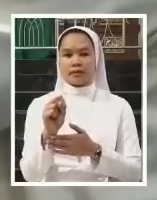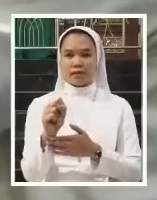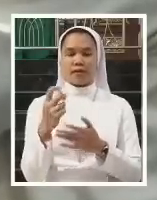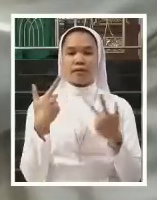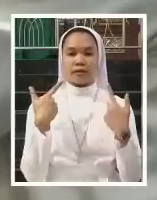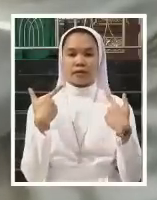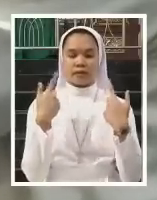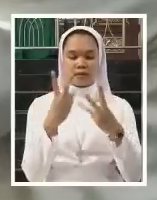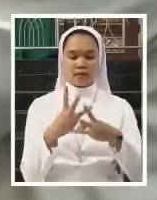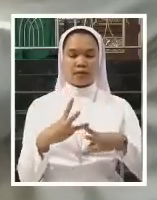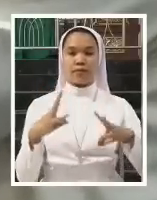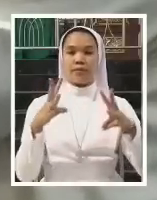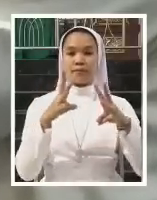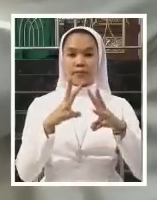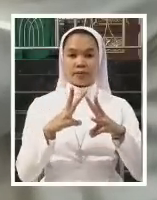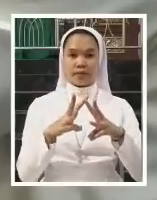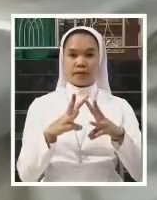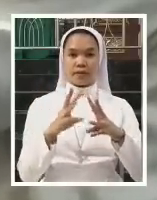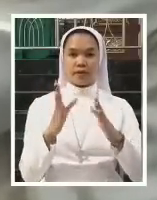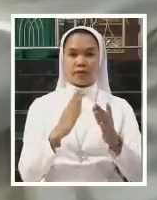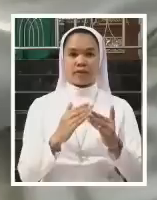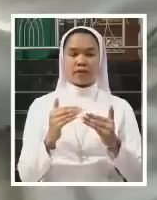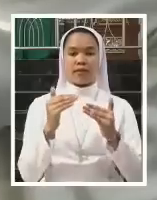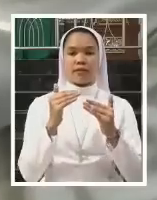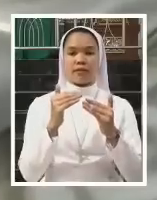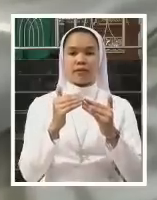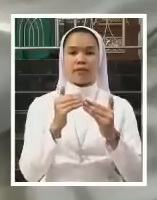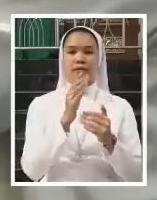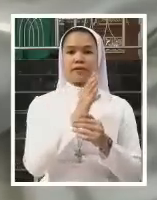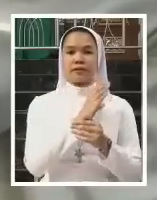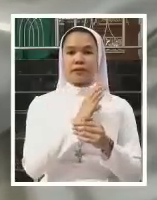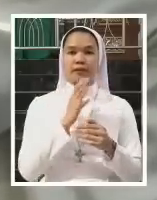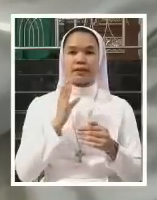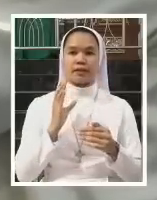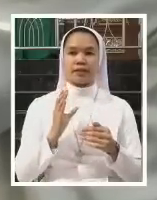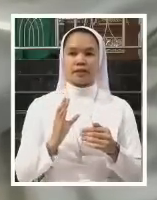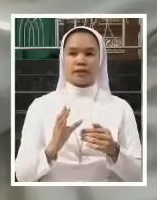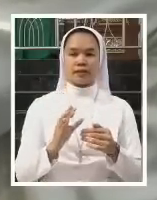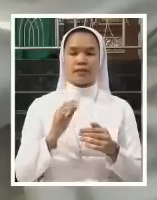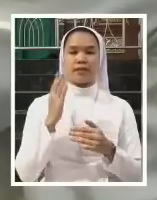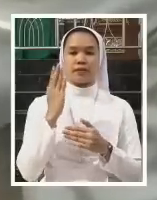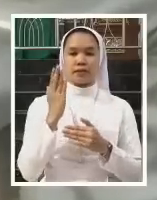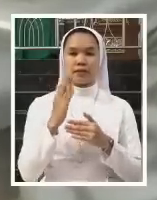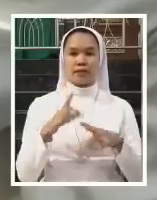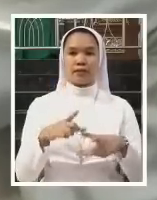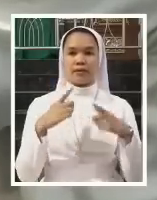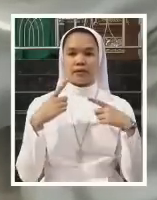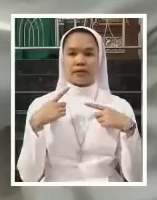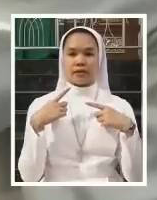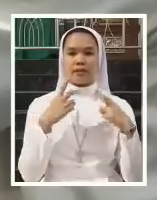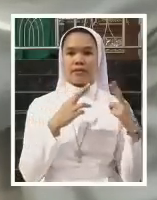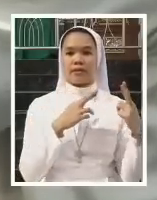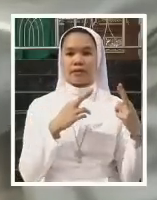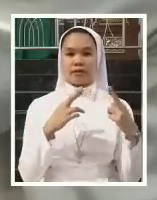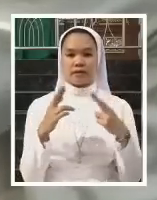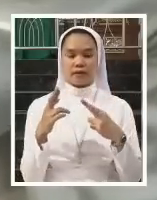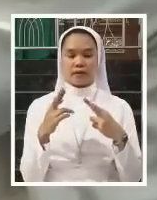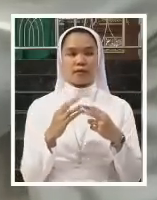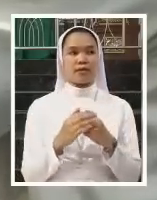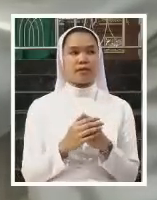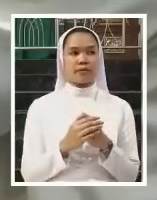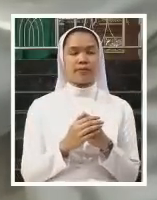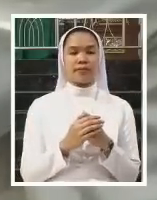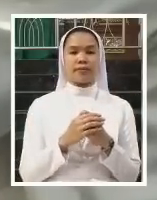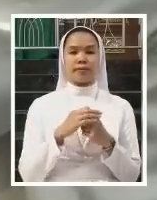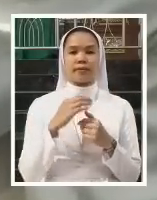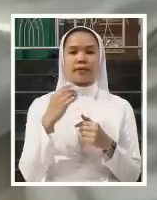magkanigong maging mahamot sa limyo ni Kristo. Siya na nabubuhay at sinagahade